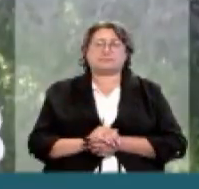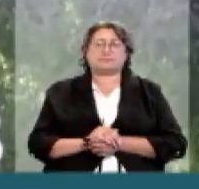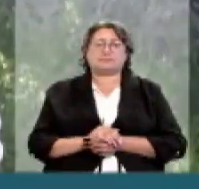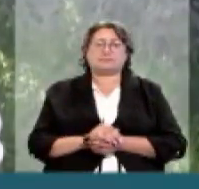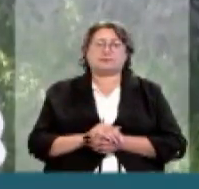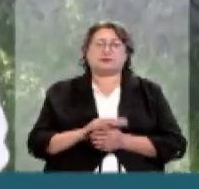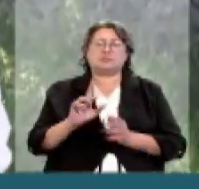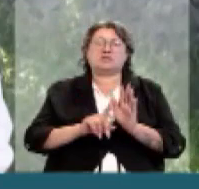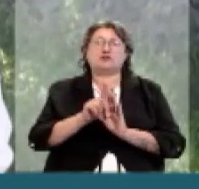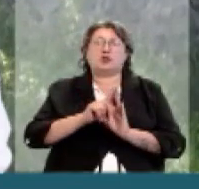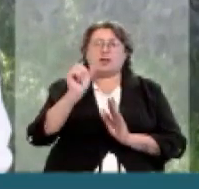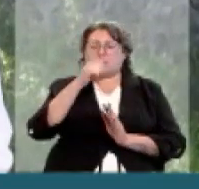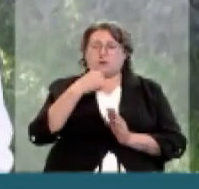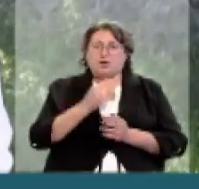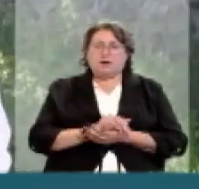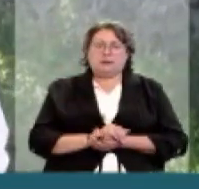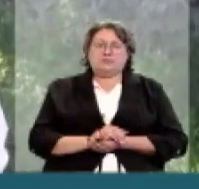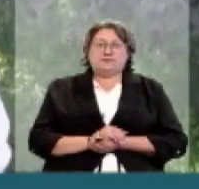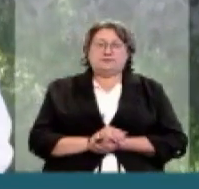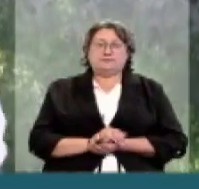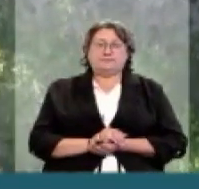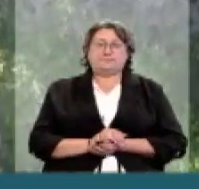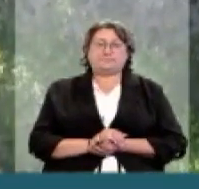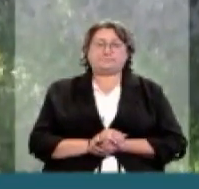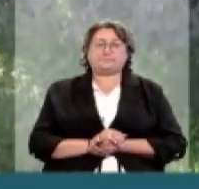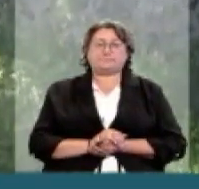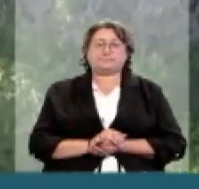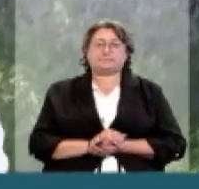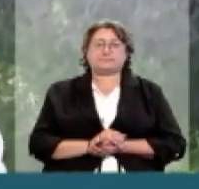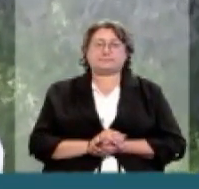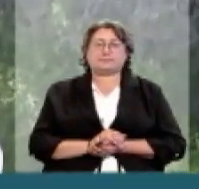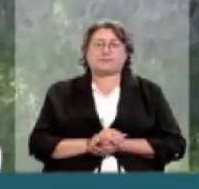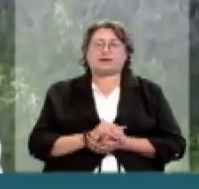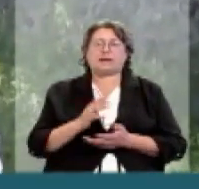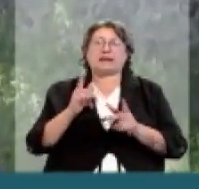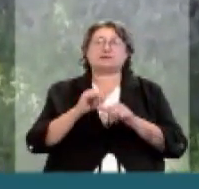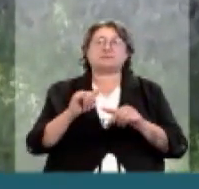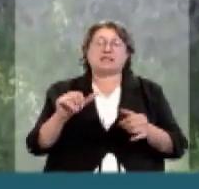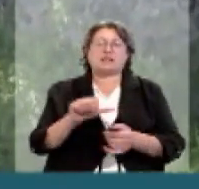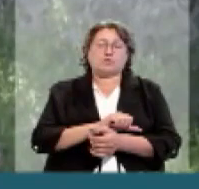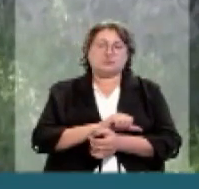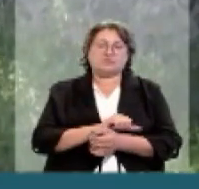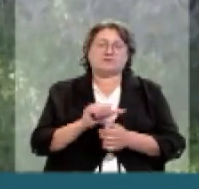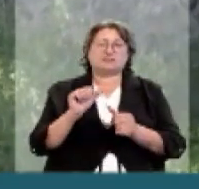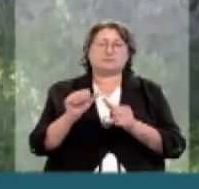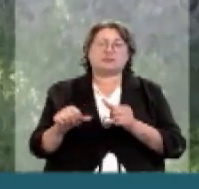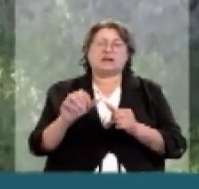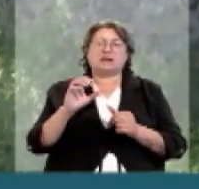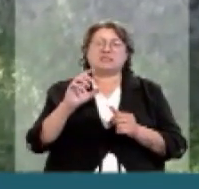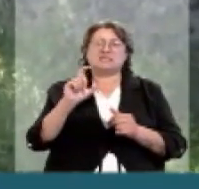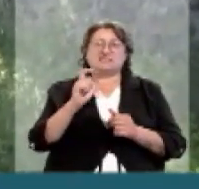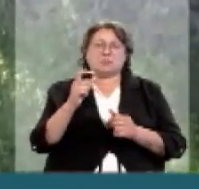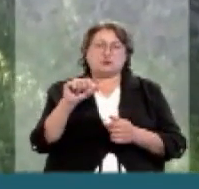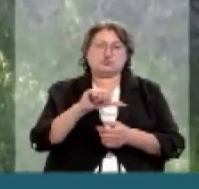жатыр. Синтетикалық есірткінің көп таралуы бұл үлкен проблема болып тұр бүгінгі күні.